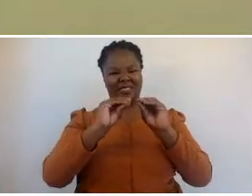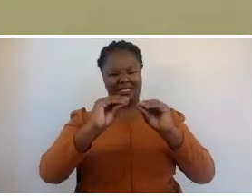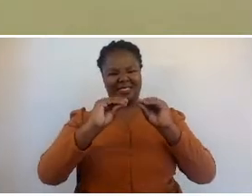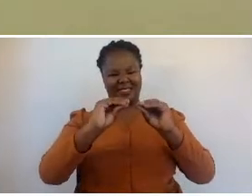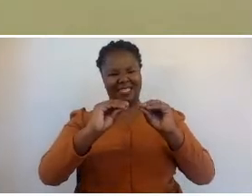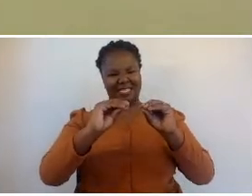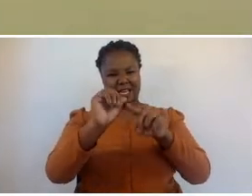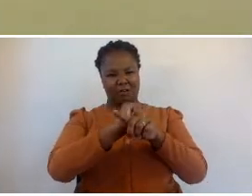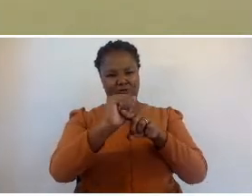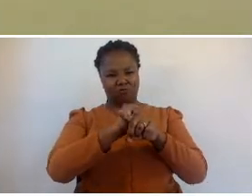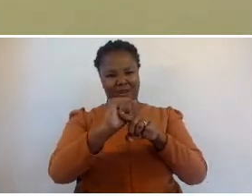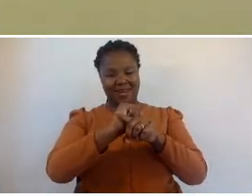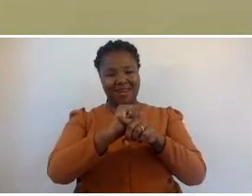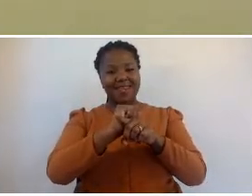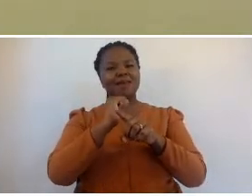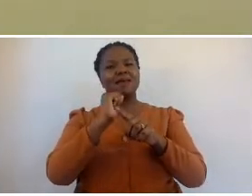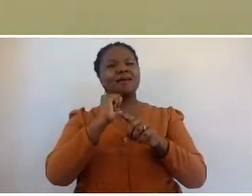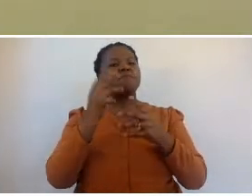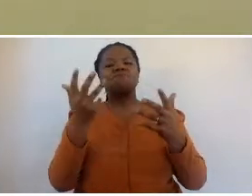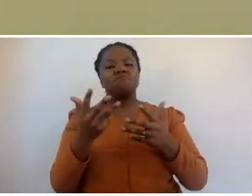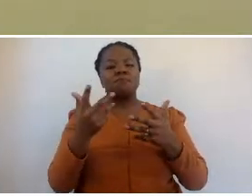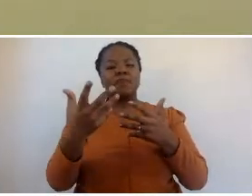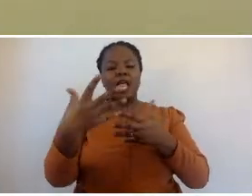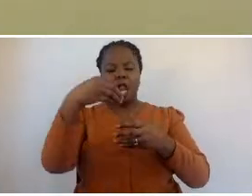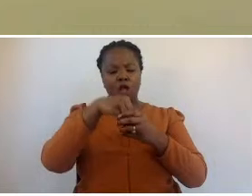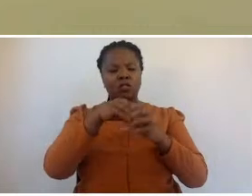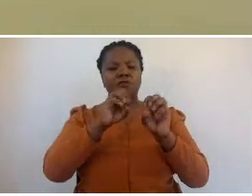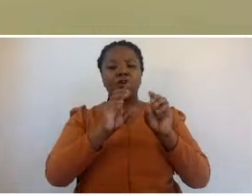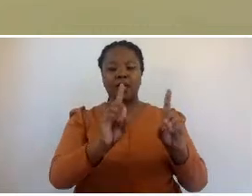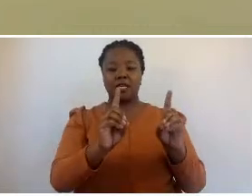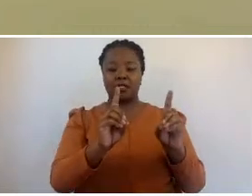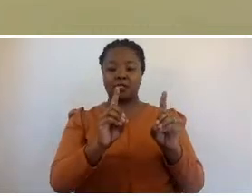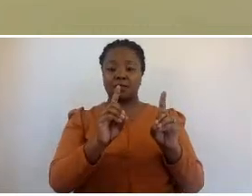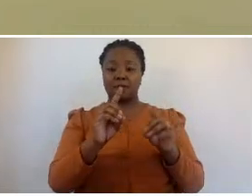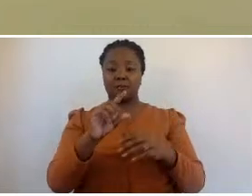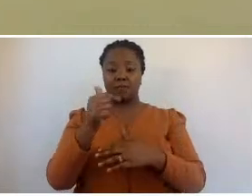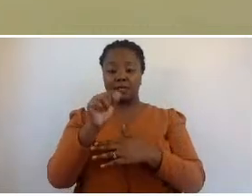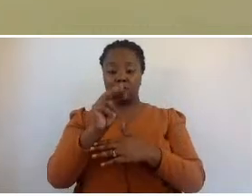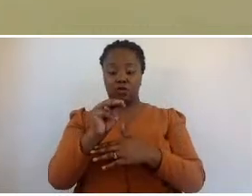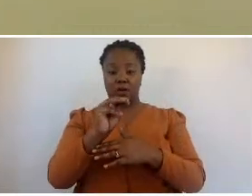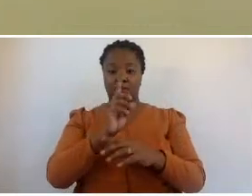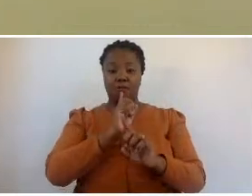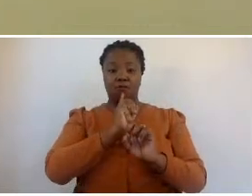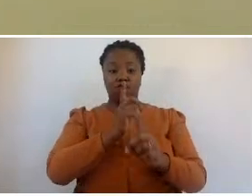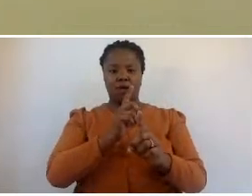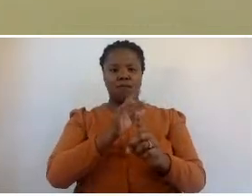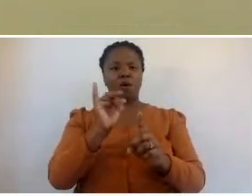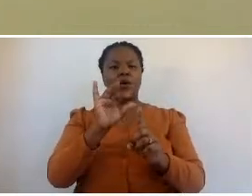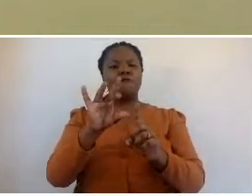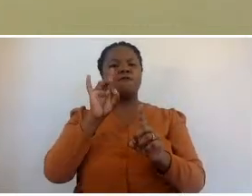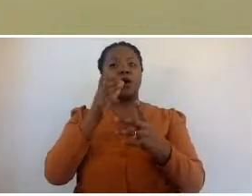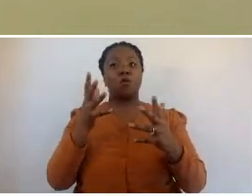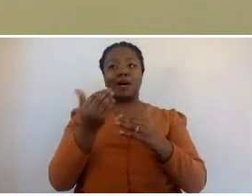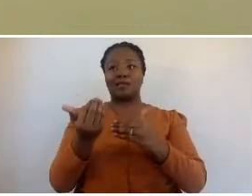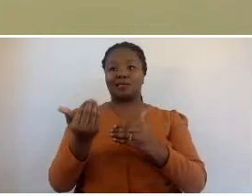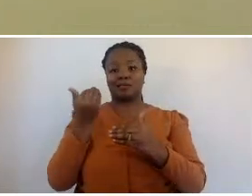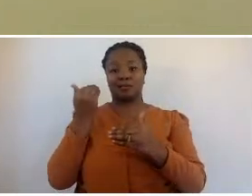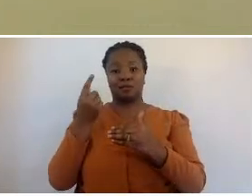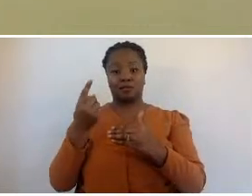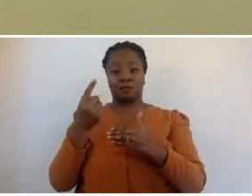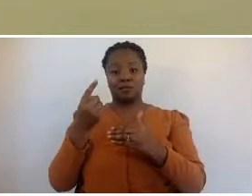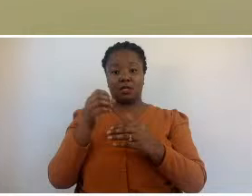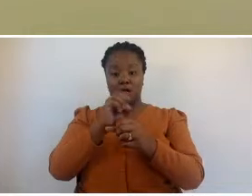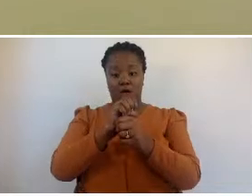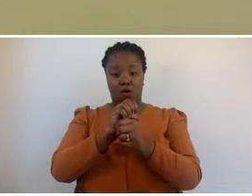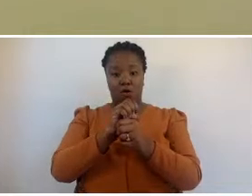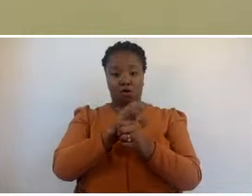les enseignants, la formation à l'éducation inclusive. Le rapport GEM a constaté que pendant la crise de la COVID-19, environ 40%